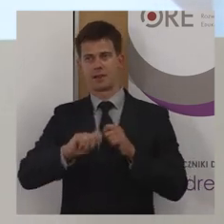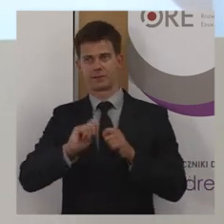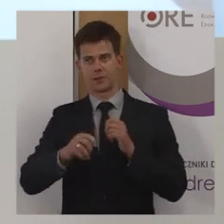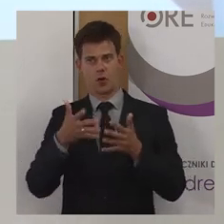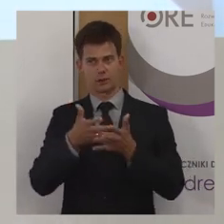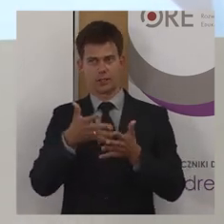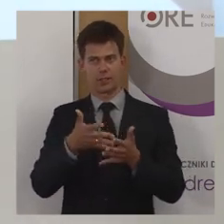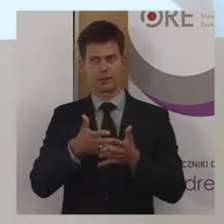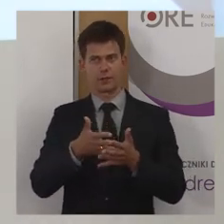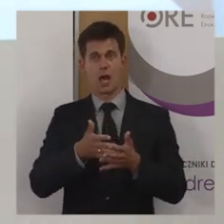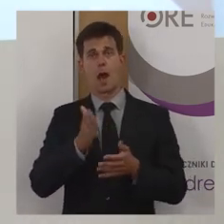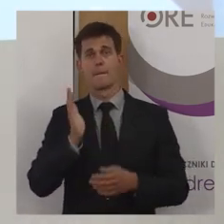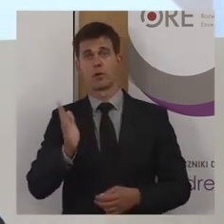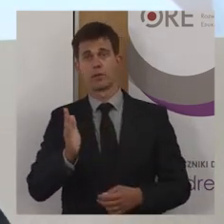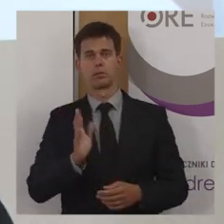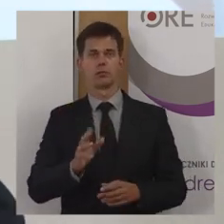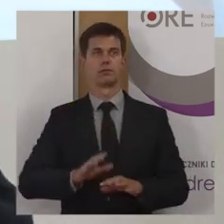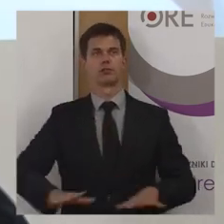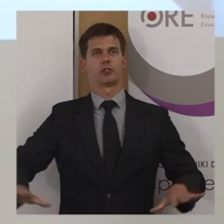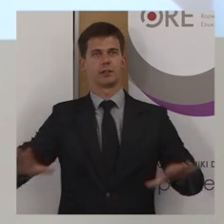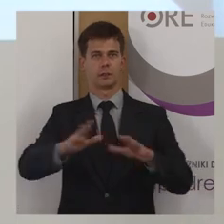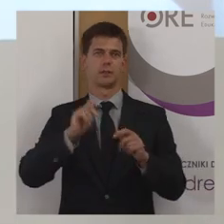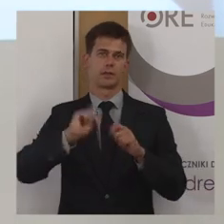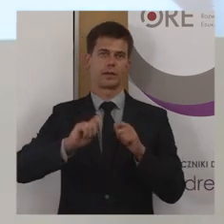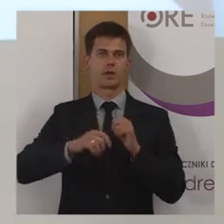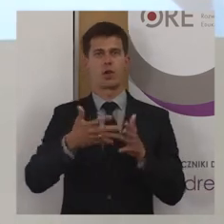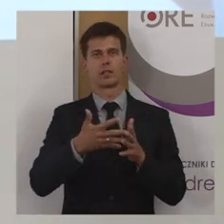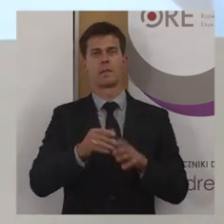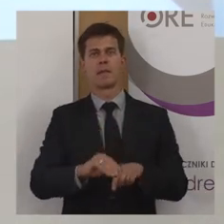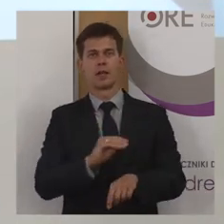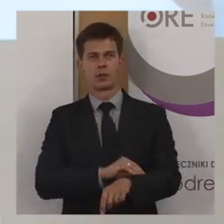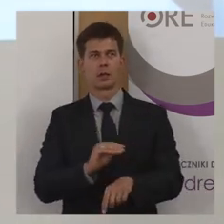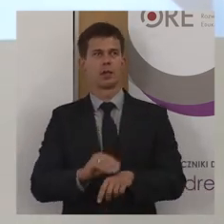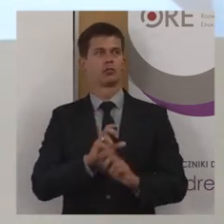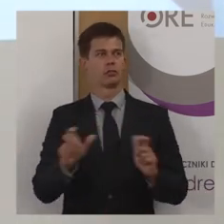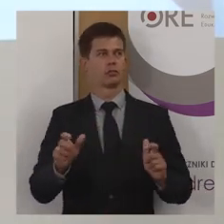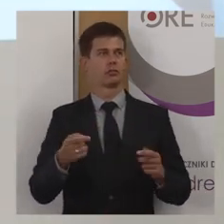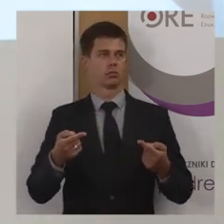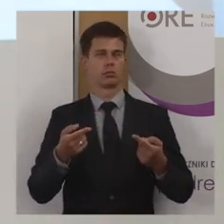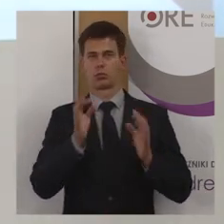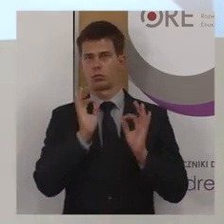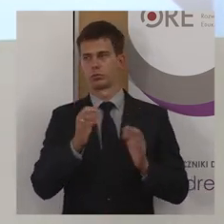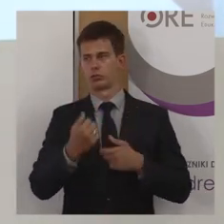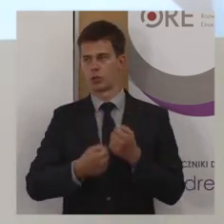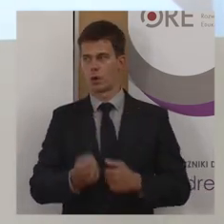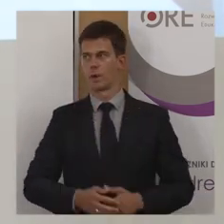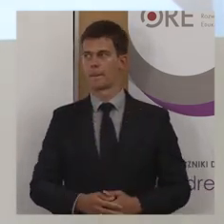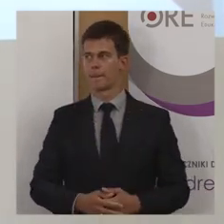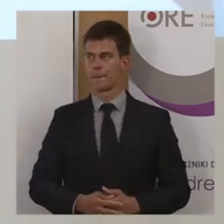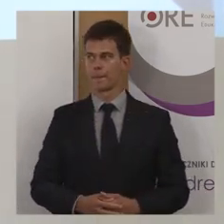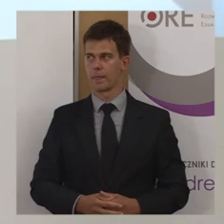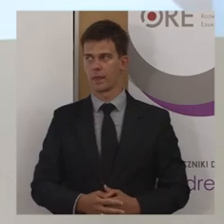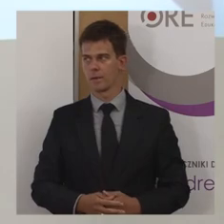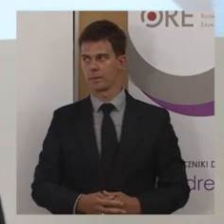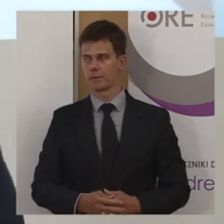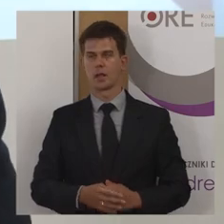czy i potem będą szersze testy, które będą sprawdzały, czy metodycznie one się nadają do zastosowania z SOSW na przykład.